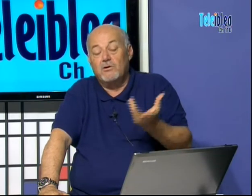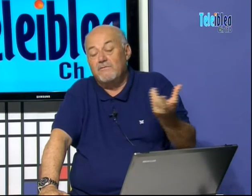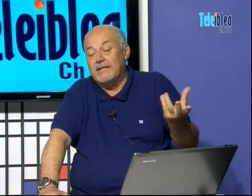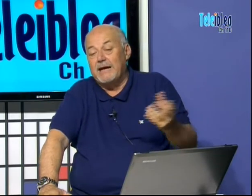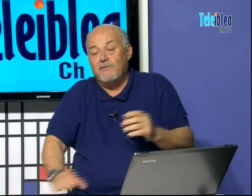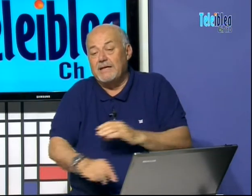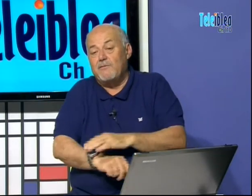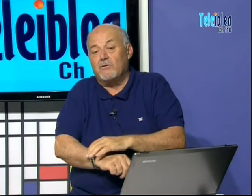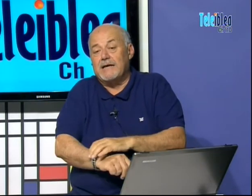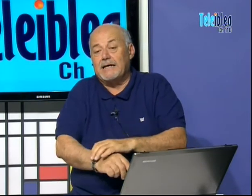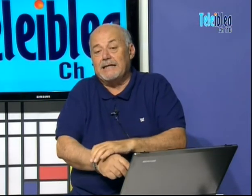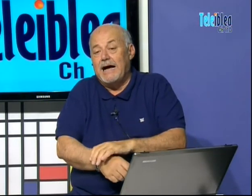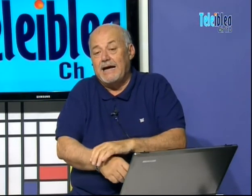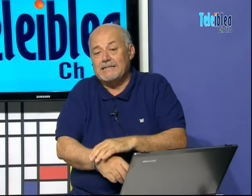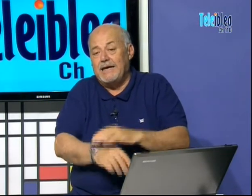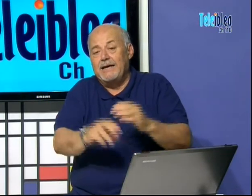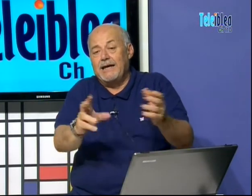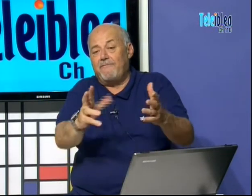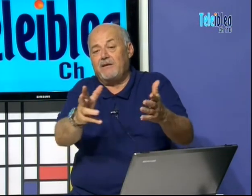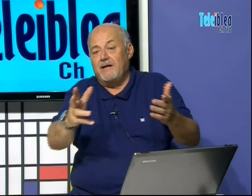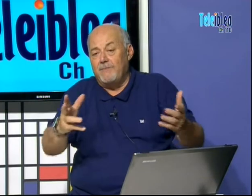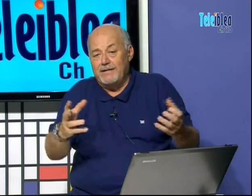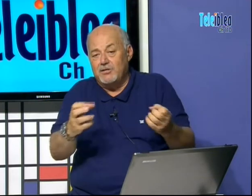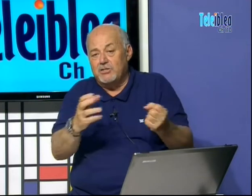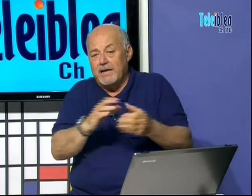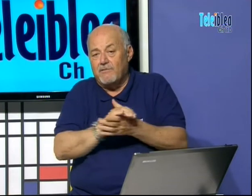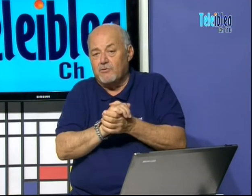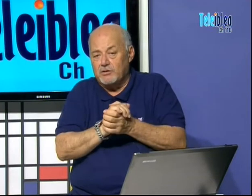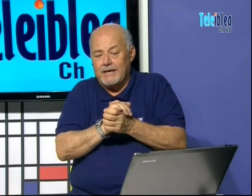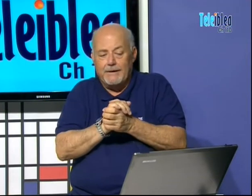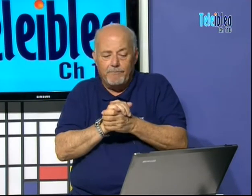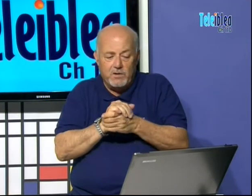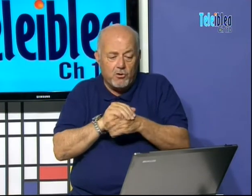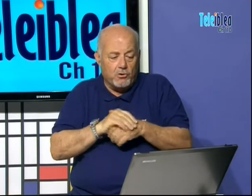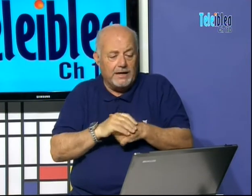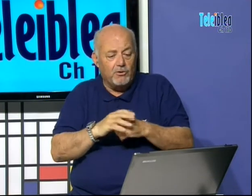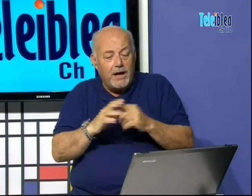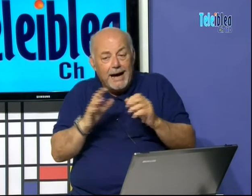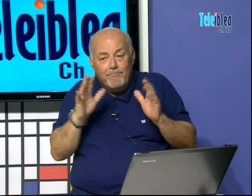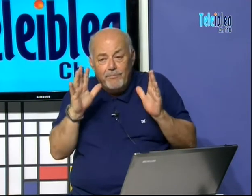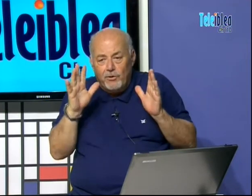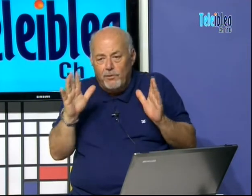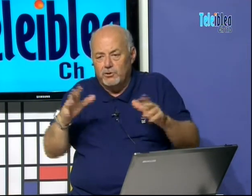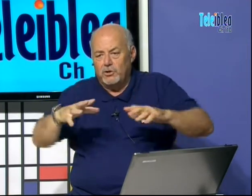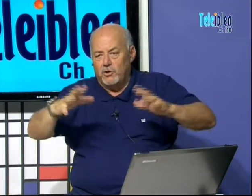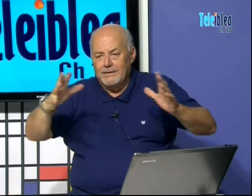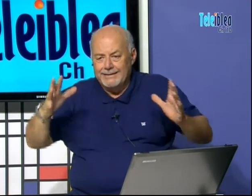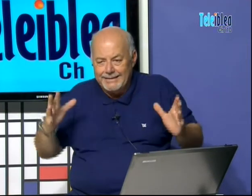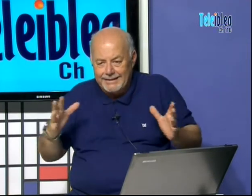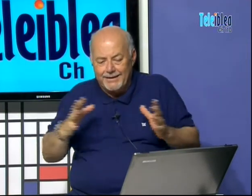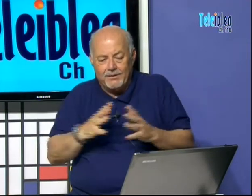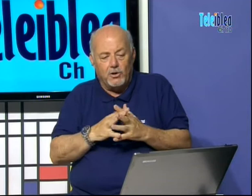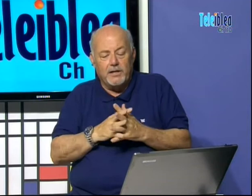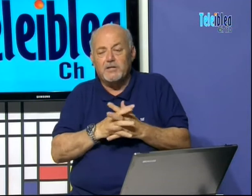naso? Vedremo cosa accadrà e se effettivamente ci sarà qualcosa di concreto. A proposito